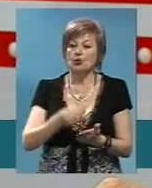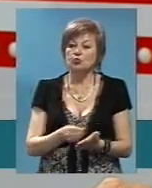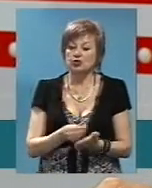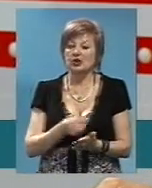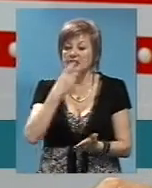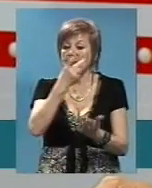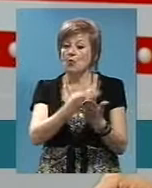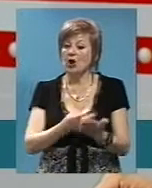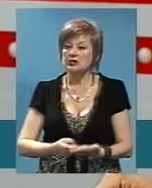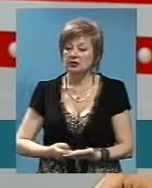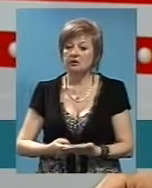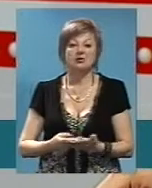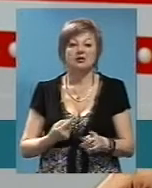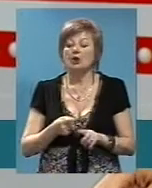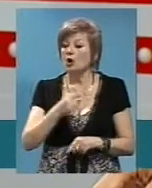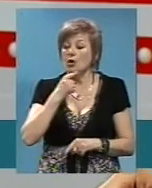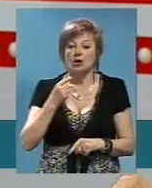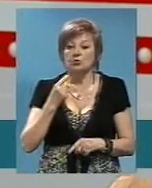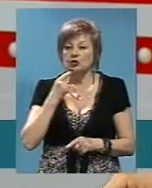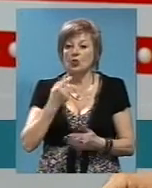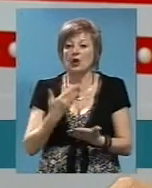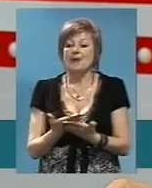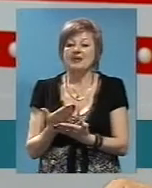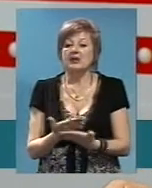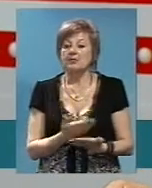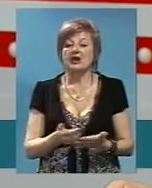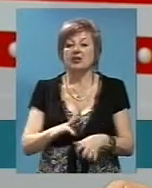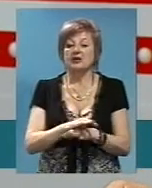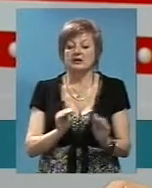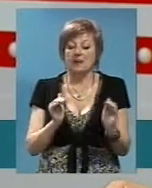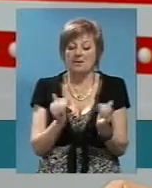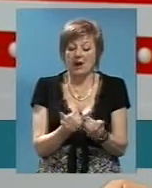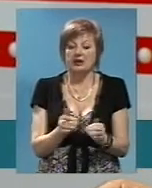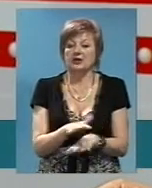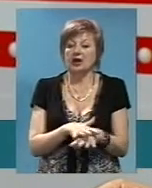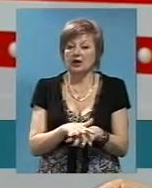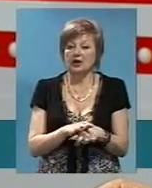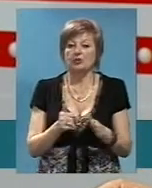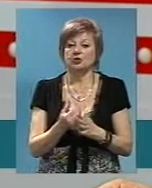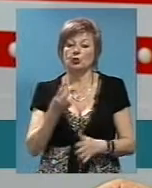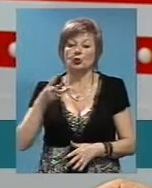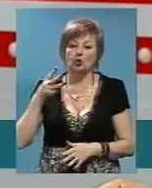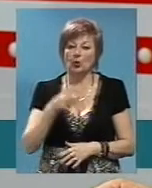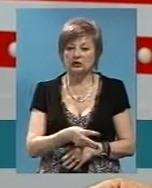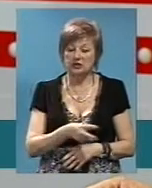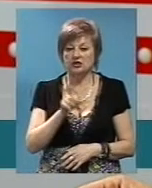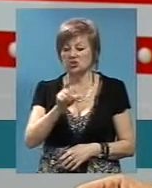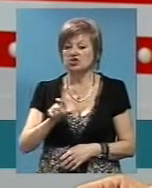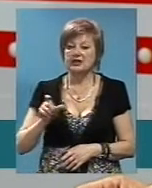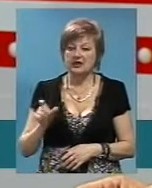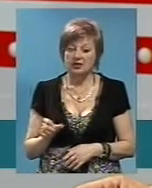показники. Бо дуже багато прикладів у громад, де маленька громада до 3 тисяч